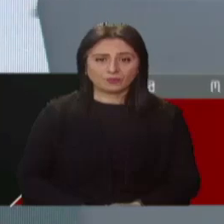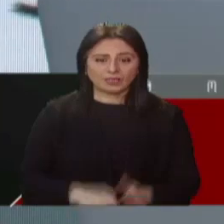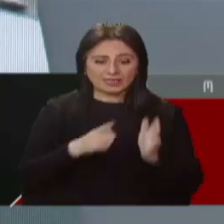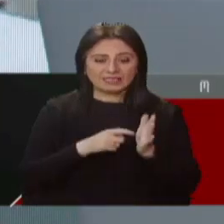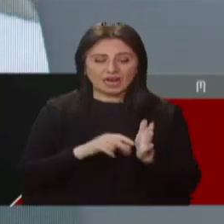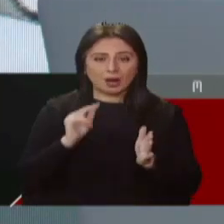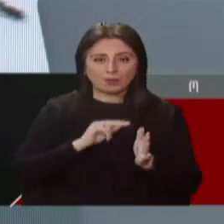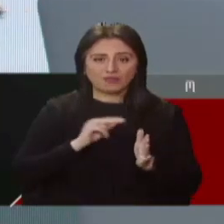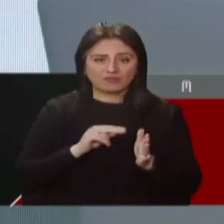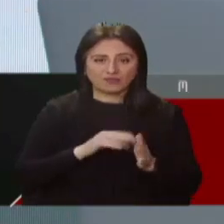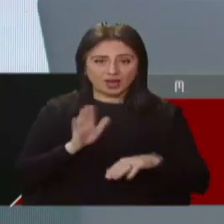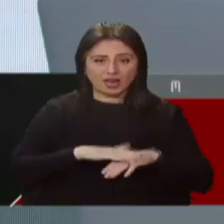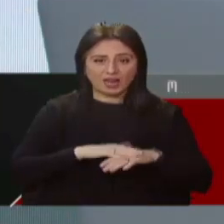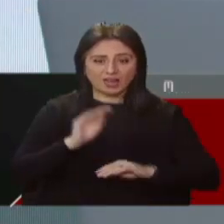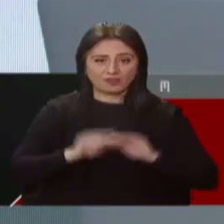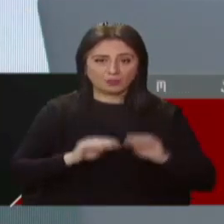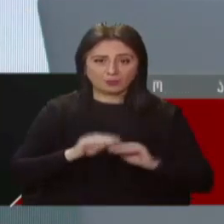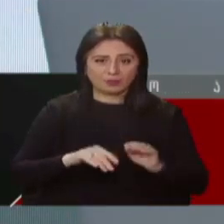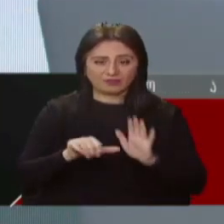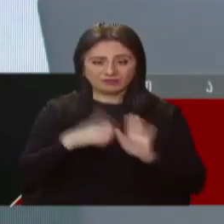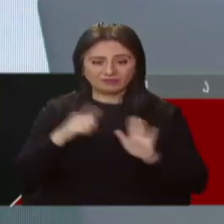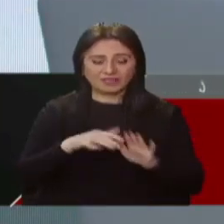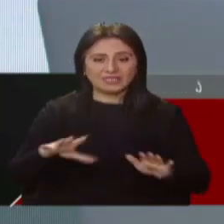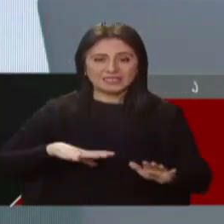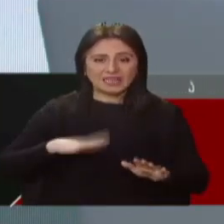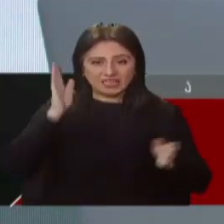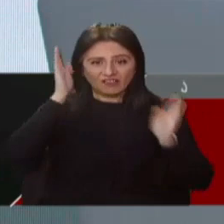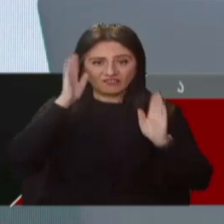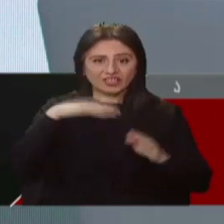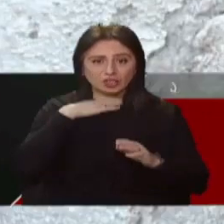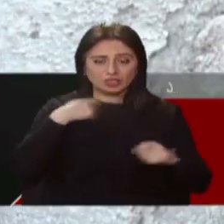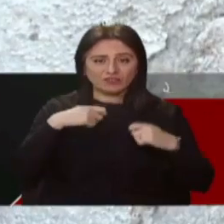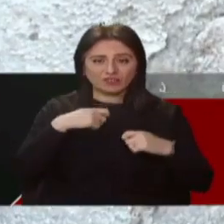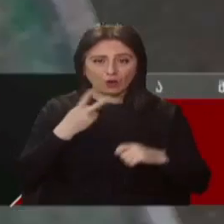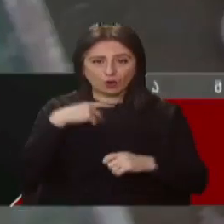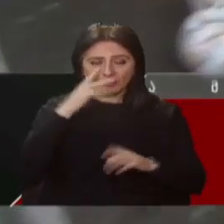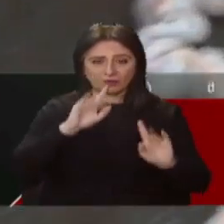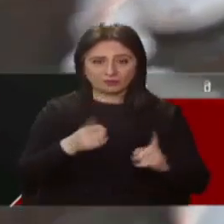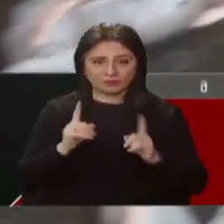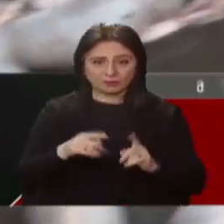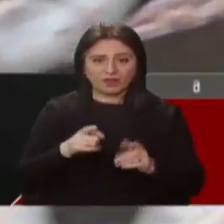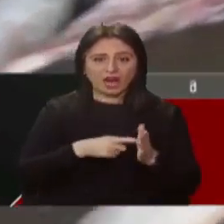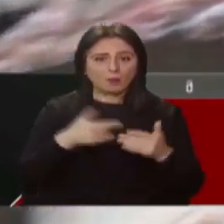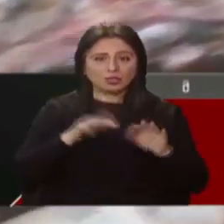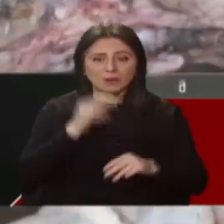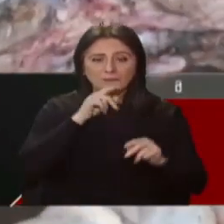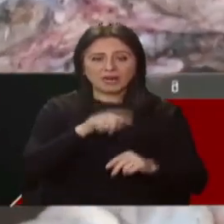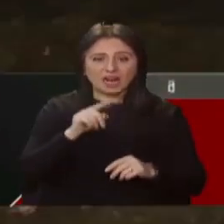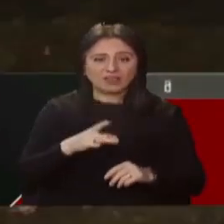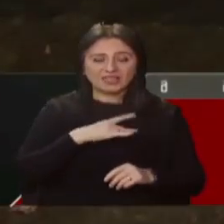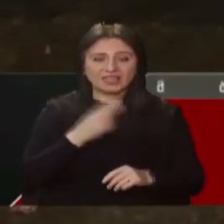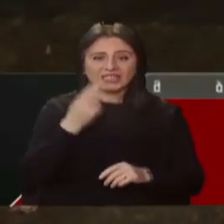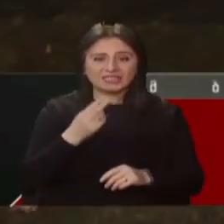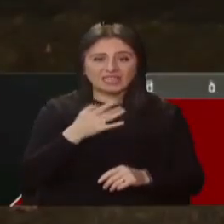საგამოძიებო სამსა ხურმა კუსტარულად მოწყობილ სასაკლაოზე დაკვული ცხენისა და ბირის ხორცის რეალიზაციის ფაქტზე ორი პირი დააკავა. გამოძიები დადგინდა, რომ ბრალდებულები